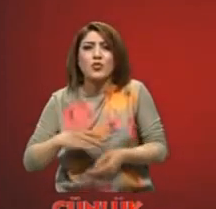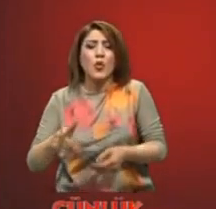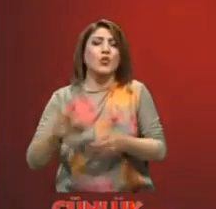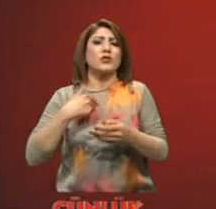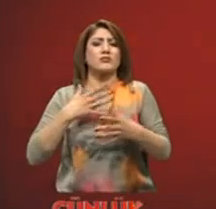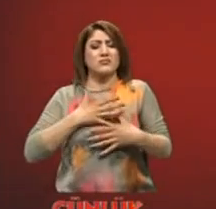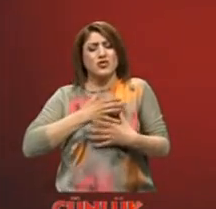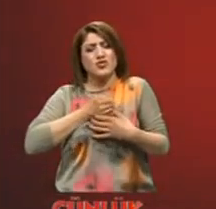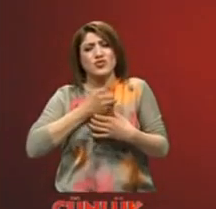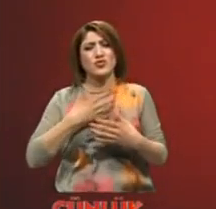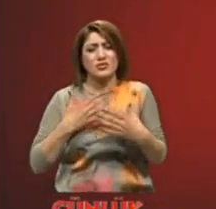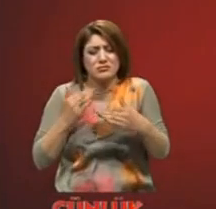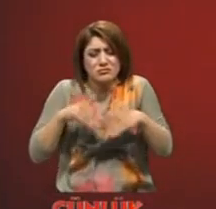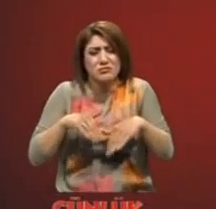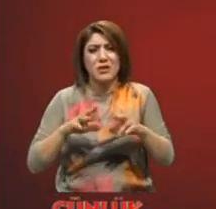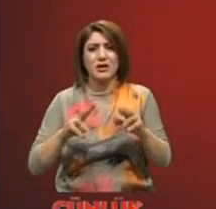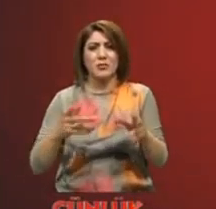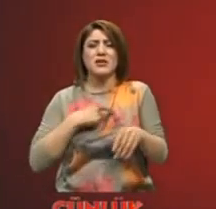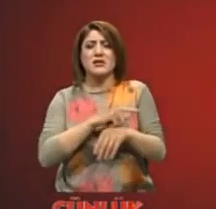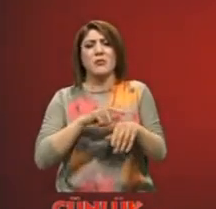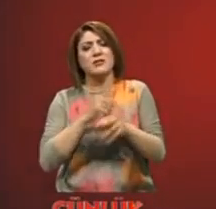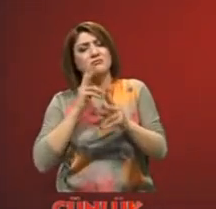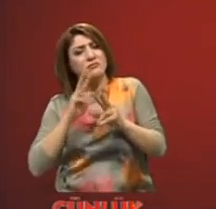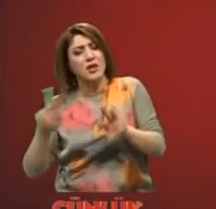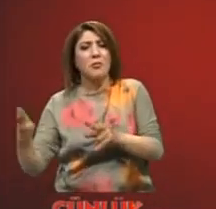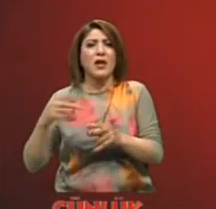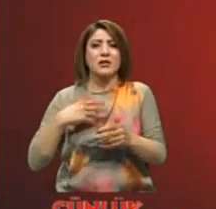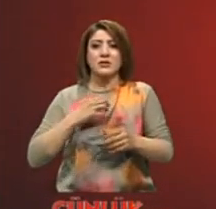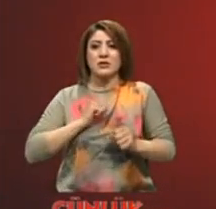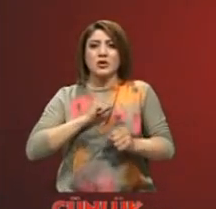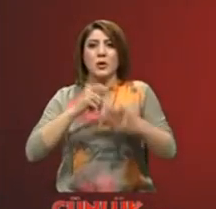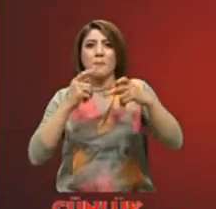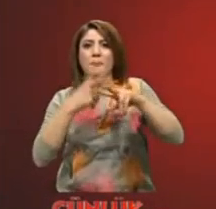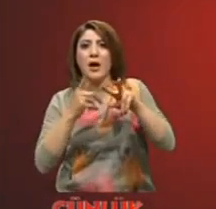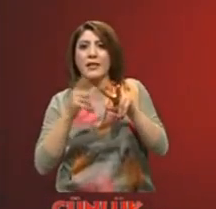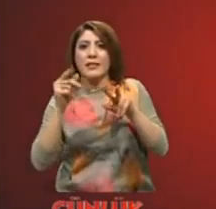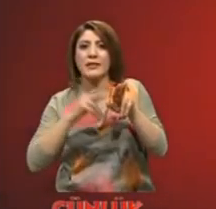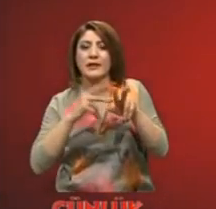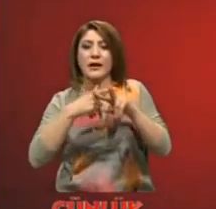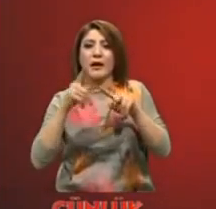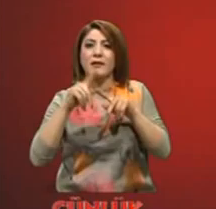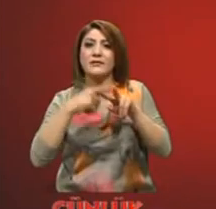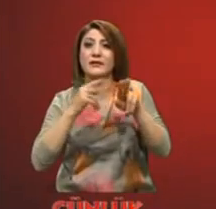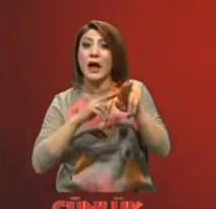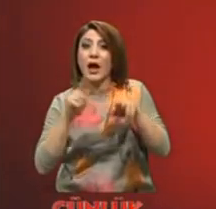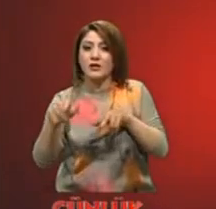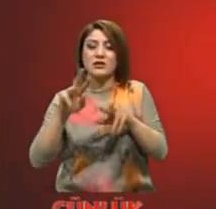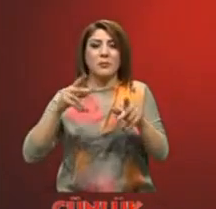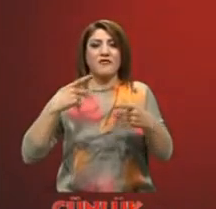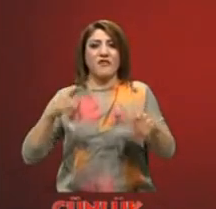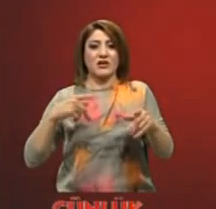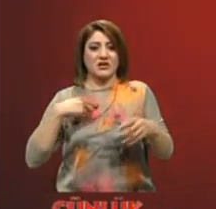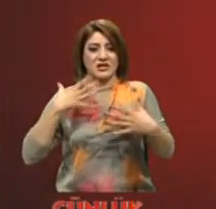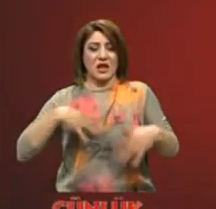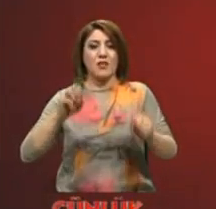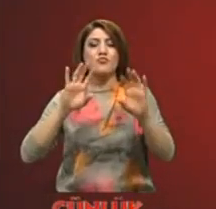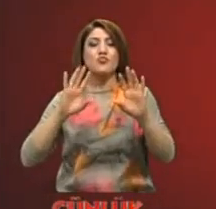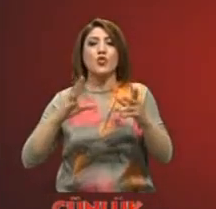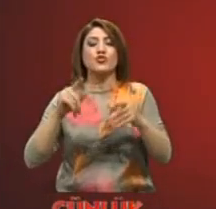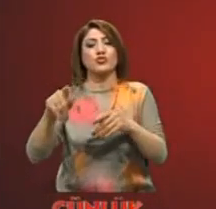enerjisizlik, moralsizlik, çökkünlük ve zaman zaman da panik atak şeklini alan kaygılar sağlığın bozulduğuna dair çok önemli göstergeler.